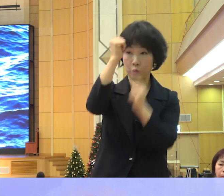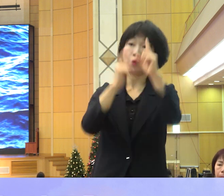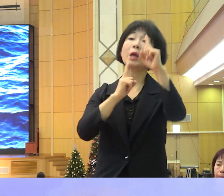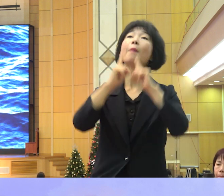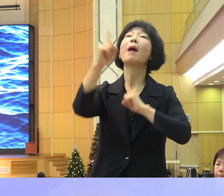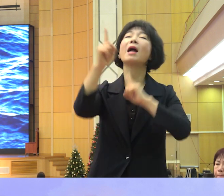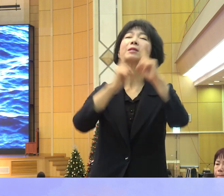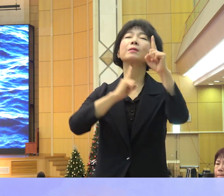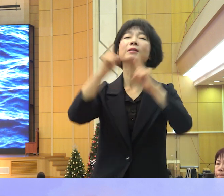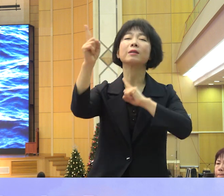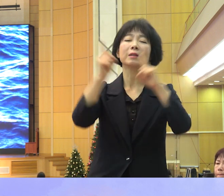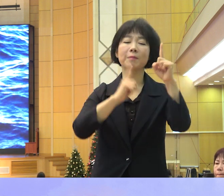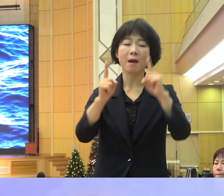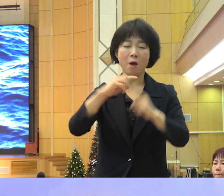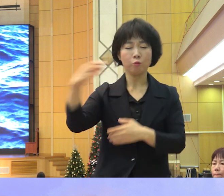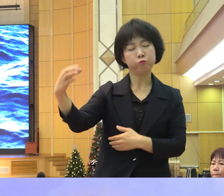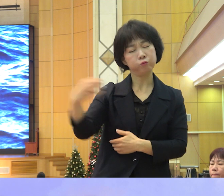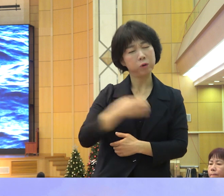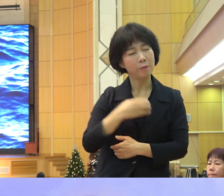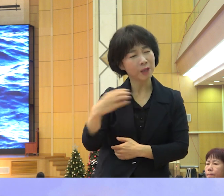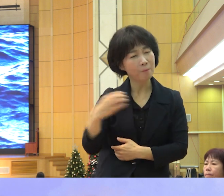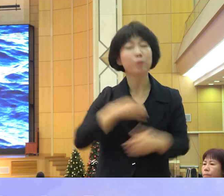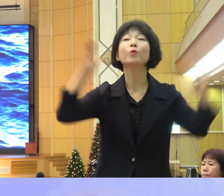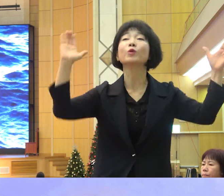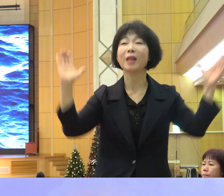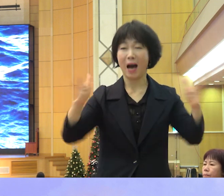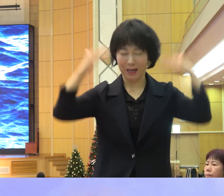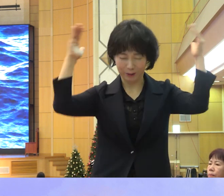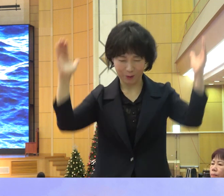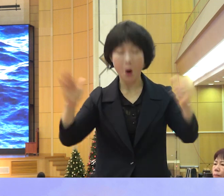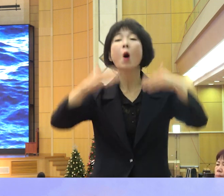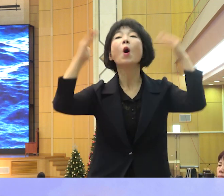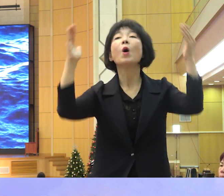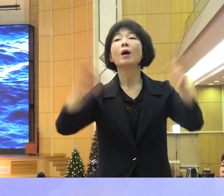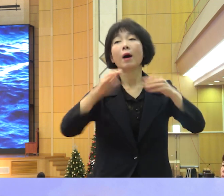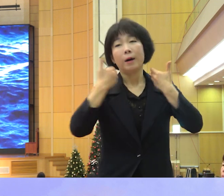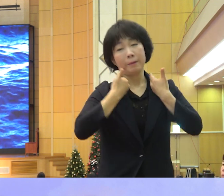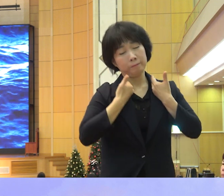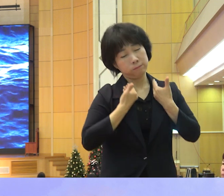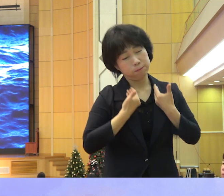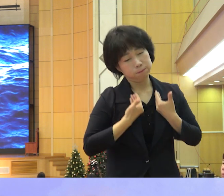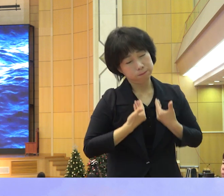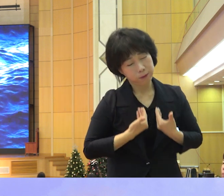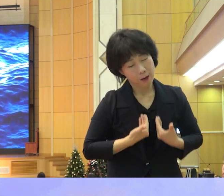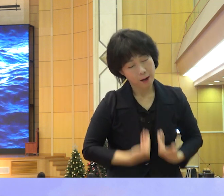넘치네. 주의 말씀에 거센 풍랑고